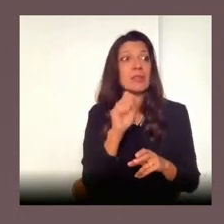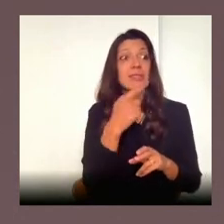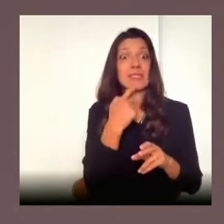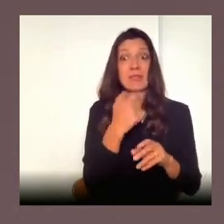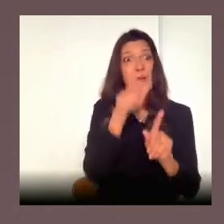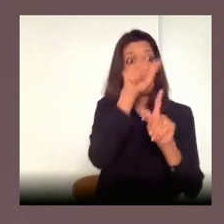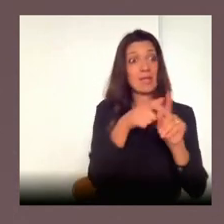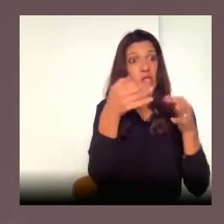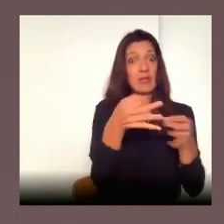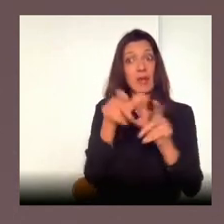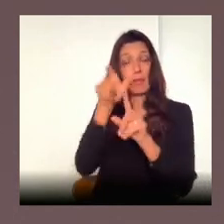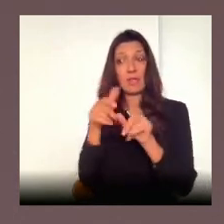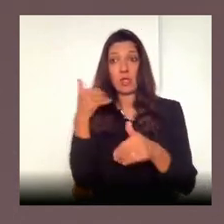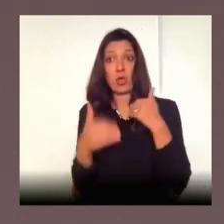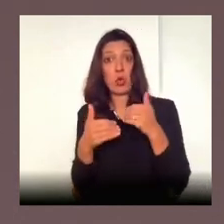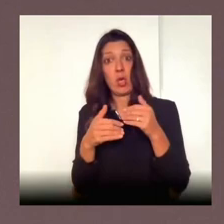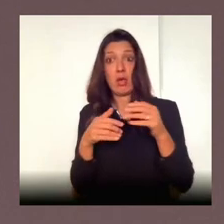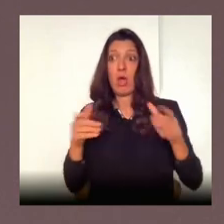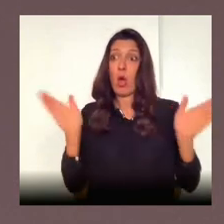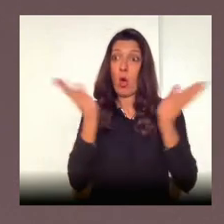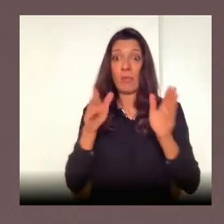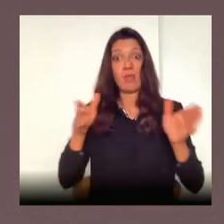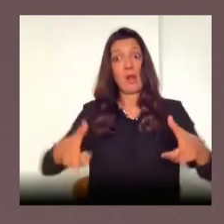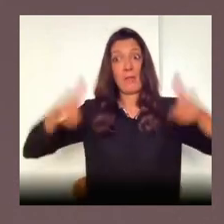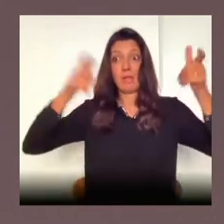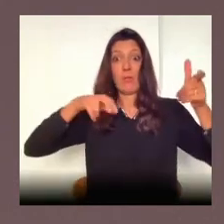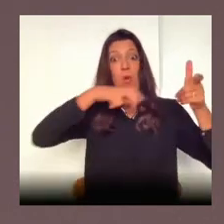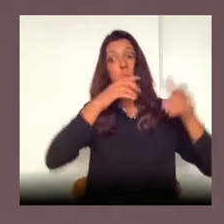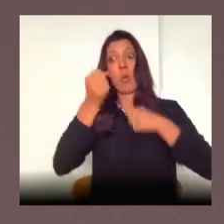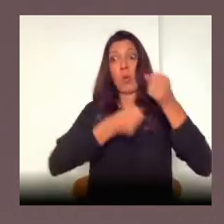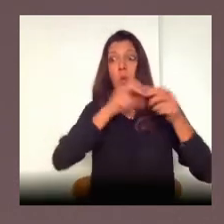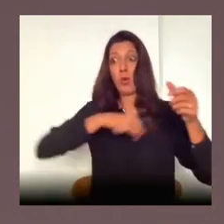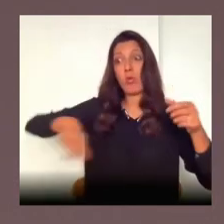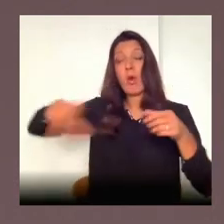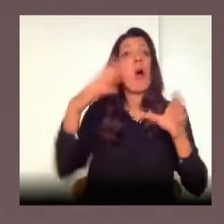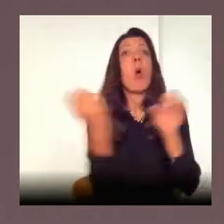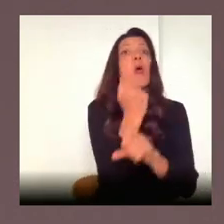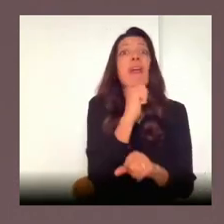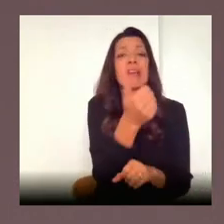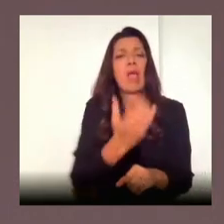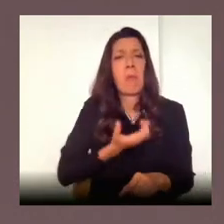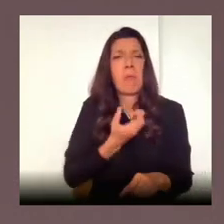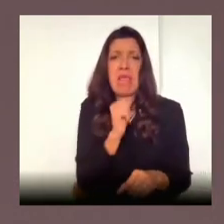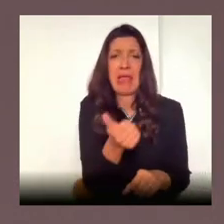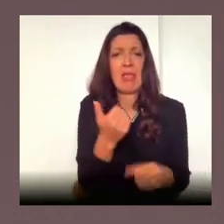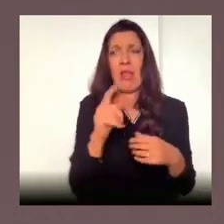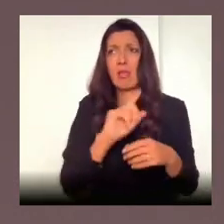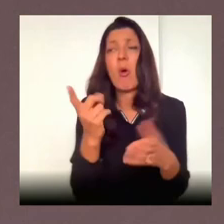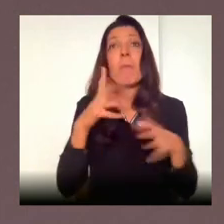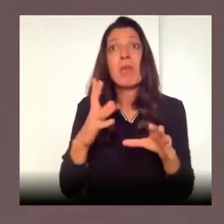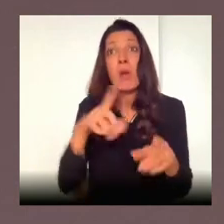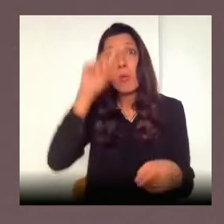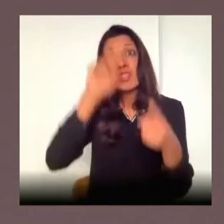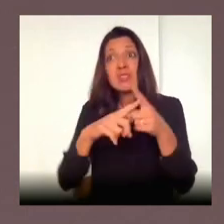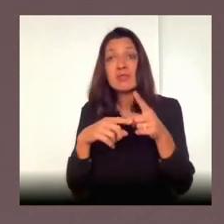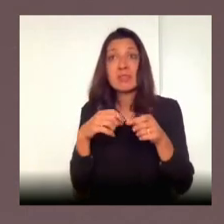une petite coupe, une médaille, rien du tout. Mais c'est surtout le courir ensemble, faire des choses ensemble, du sport ensemble. Il y